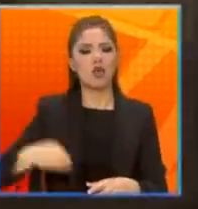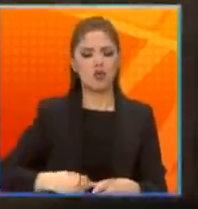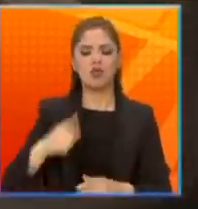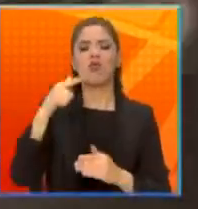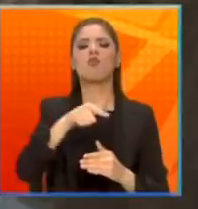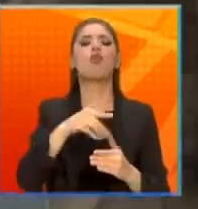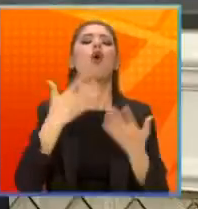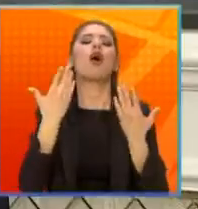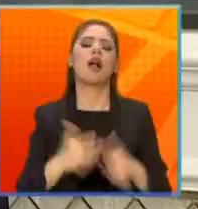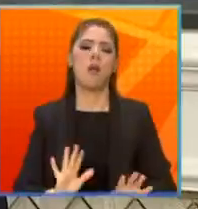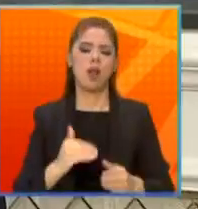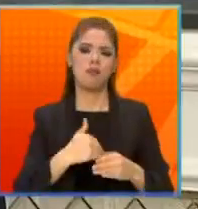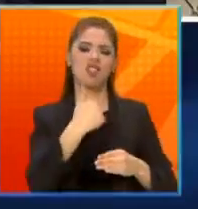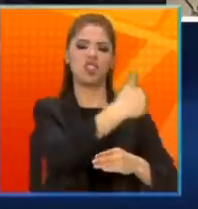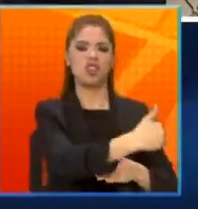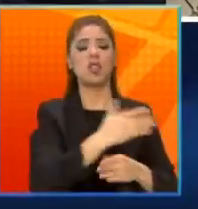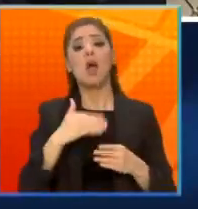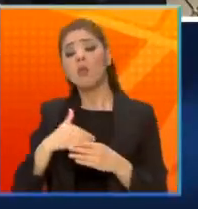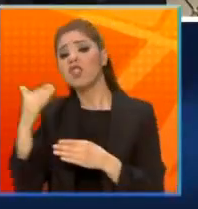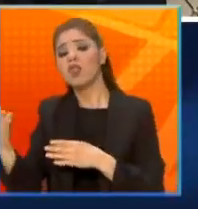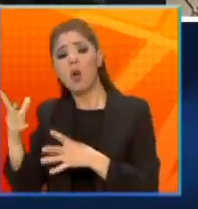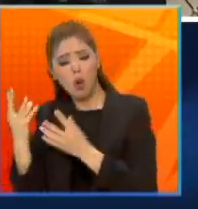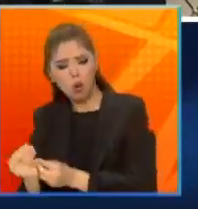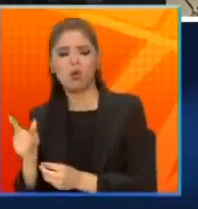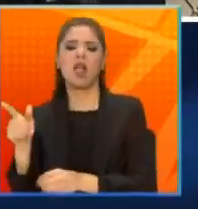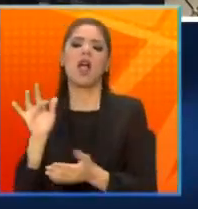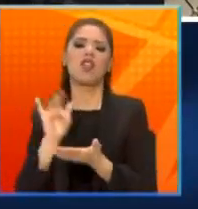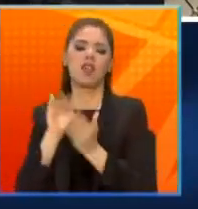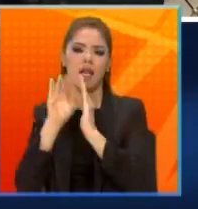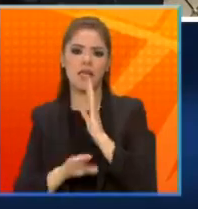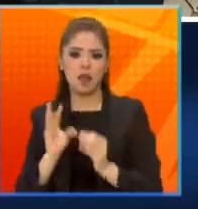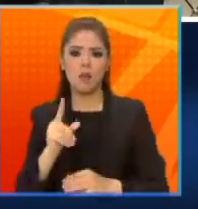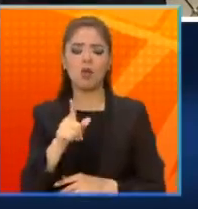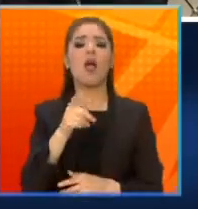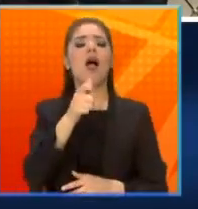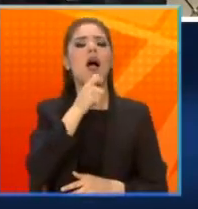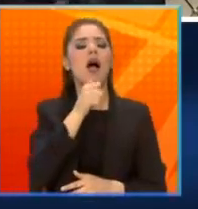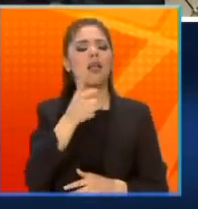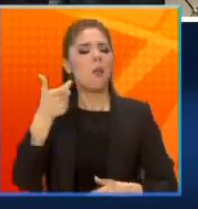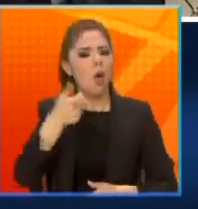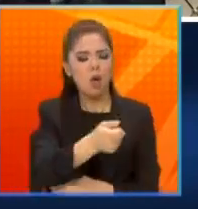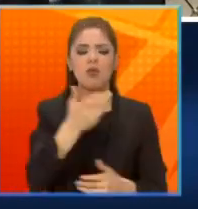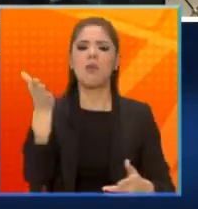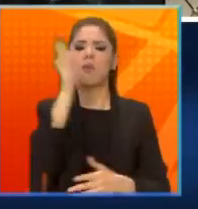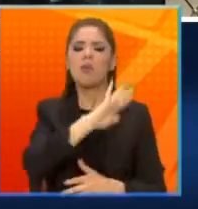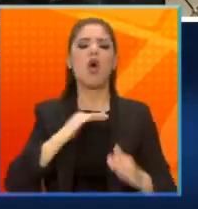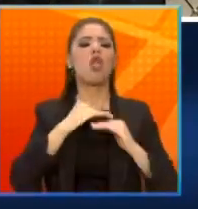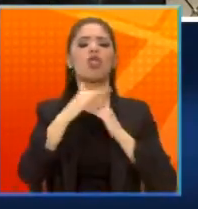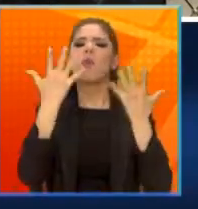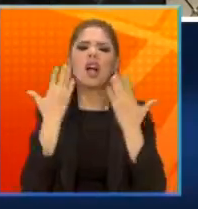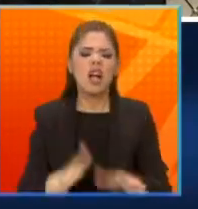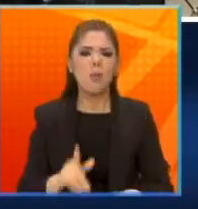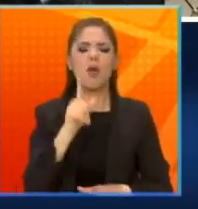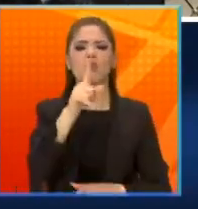kapsam dışı bırakılacak adam bu enginsel suçlar gibi toplumun bu anlamda kabul edemeyeceği hiçbir